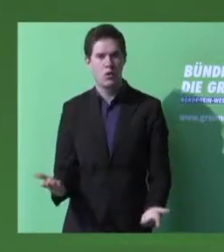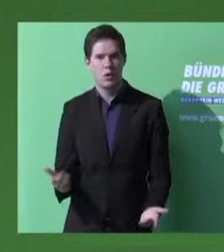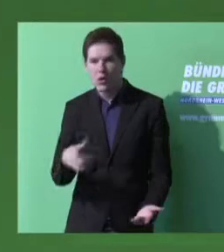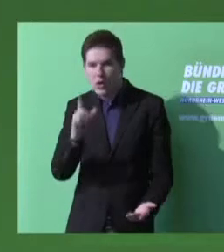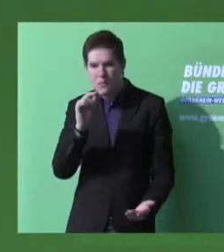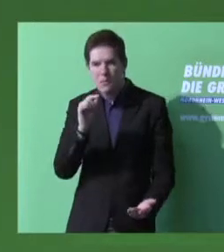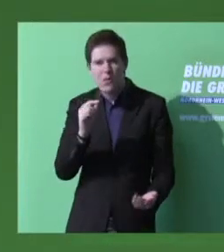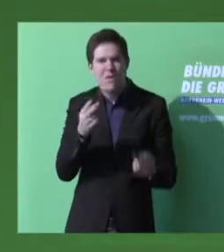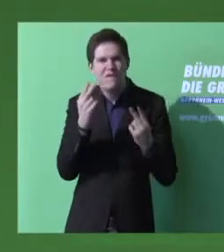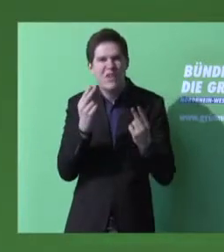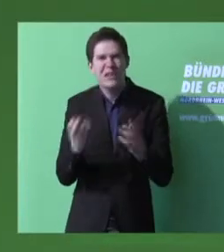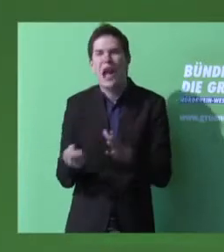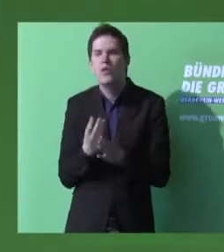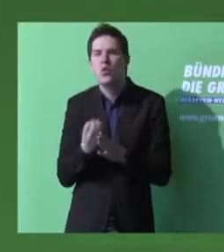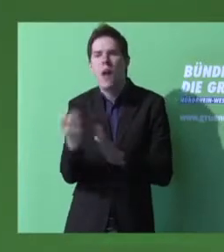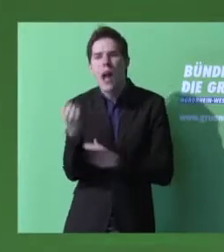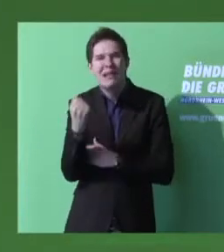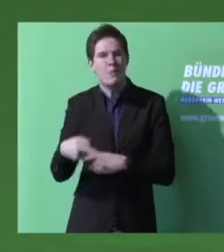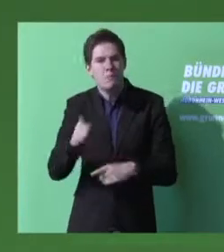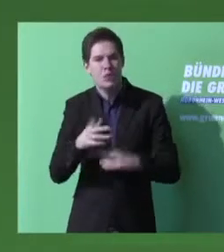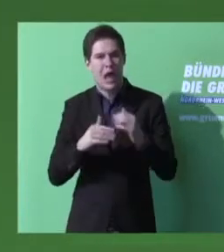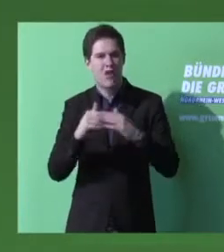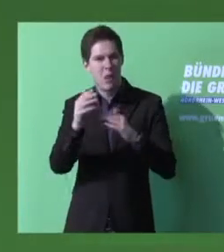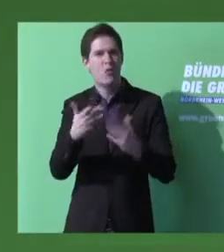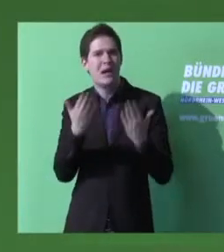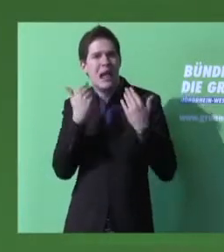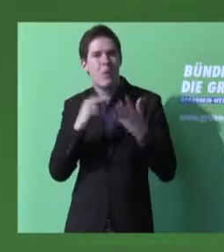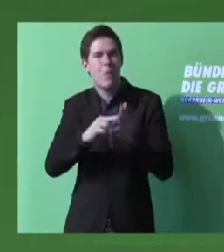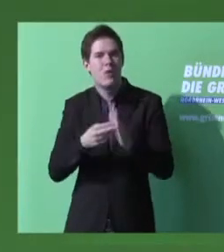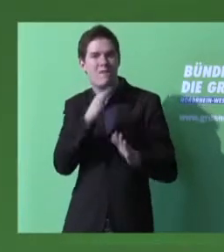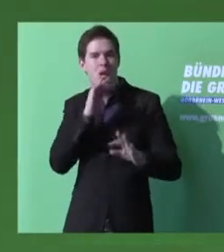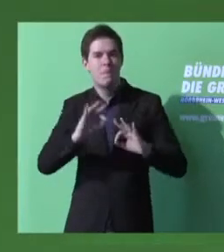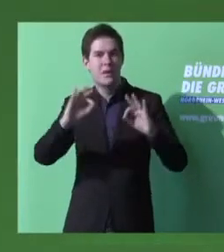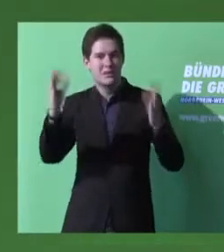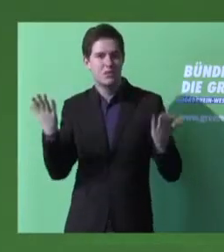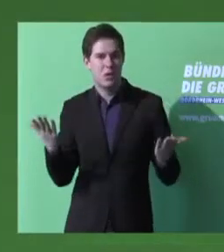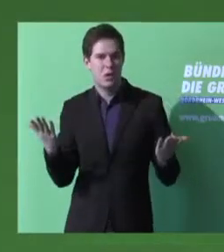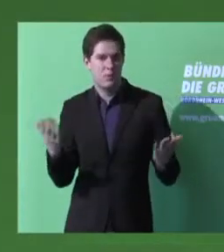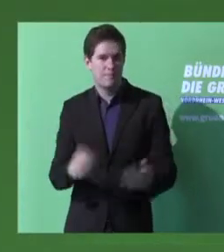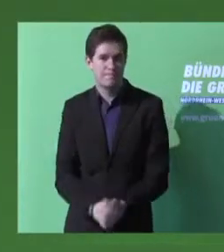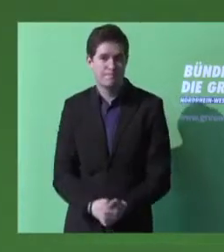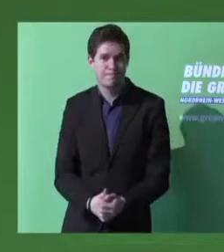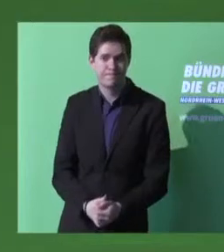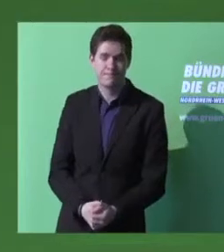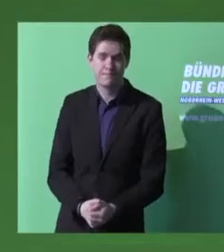als der Ausbau von erneuerbaren Energien? Das müssen Sie tun für den Klimaschutz.